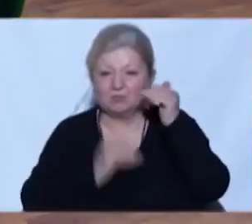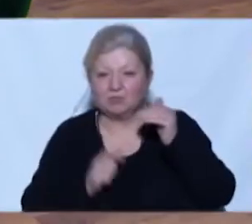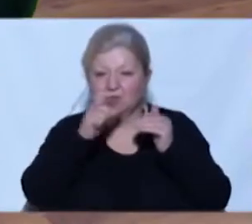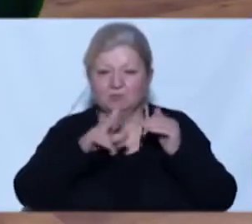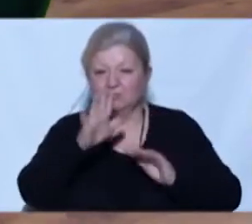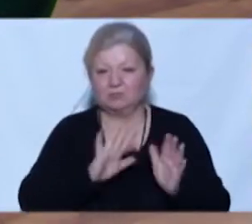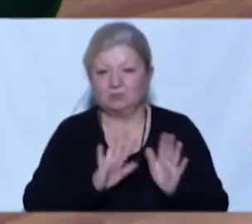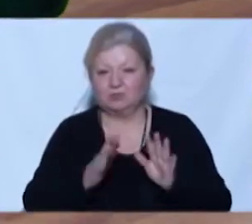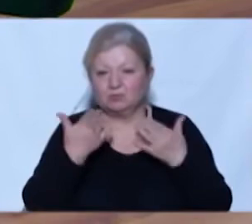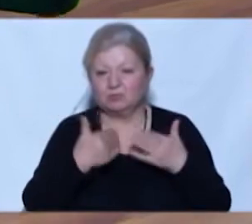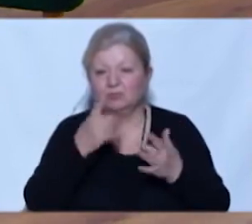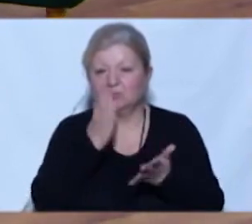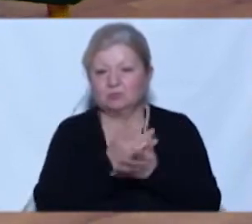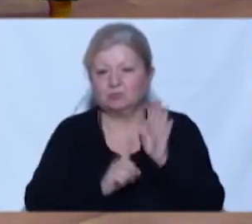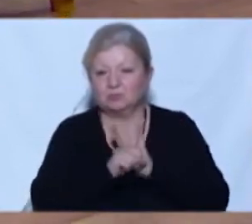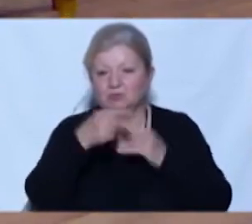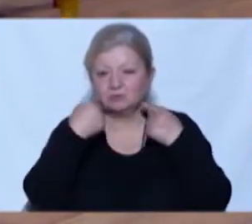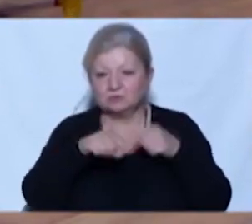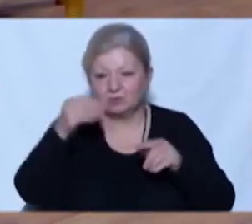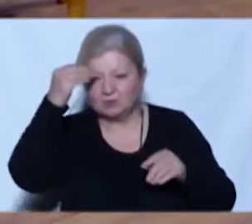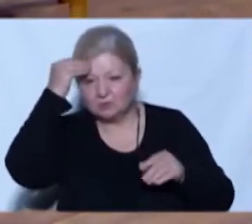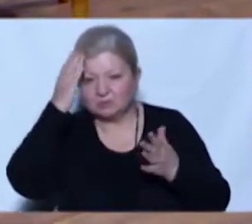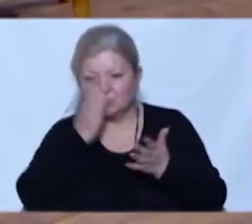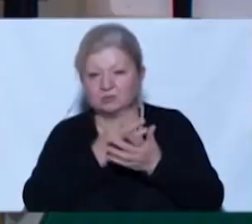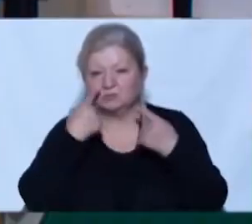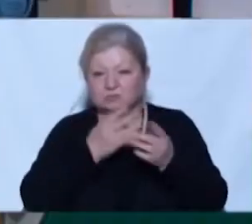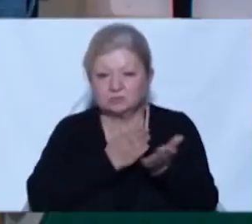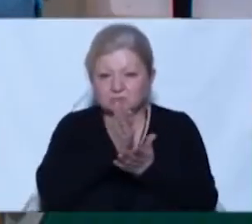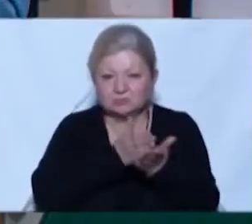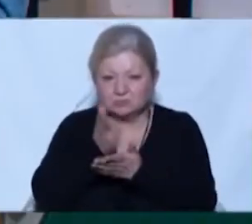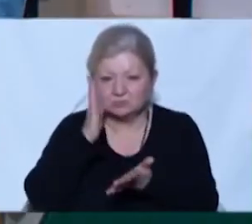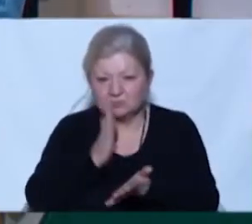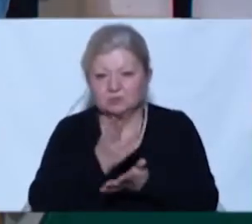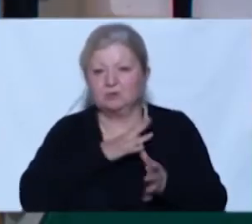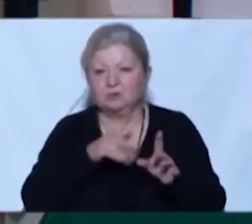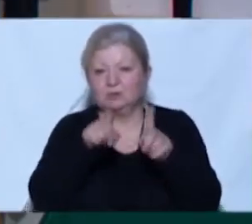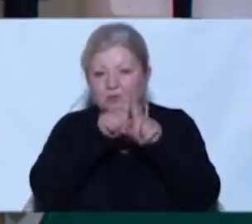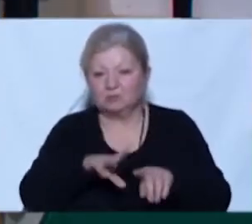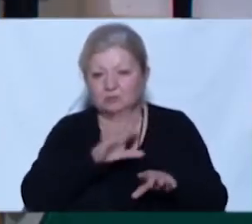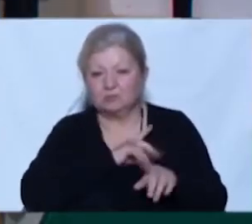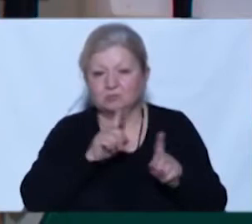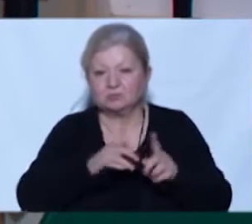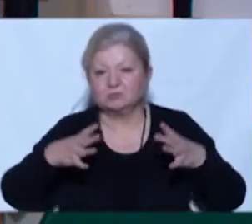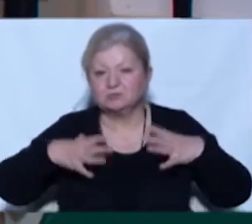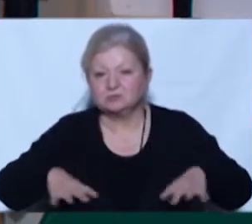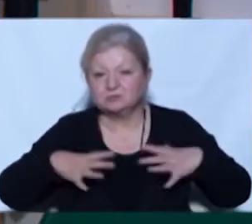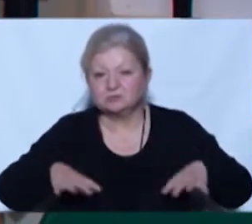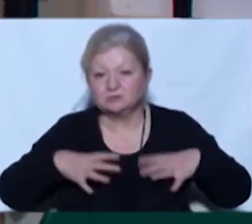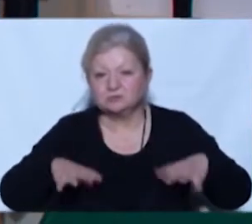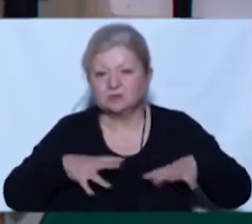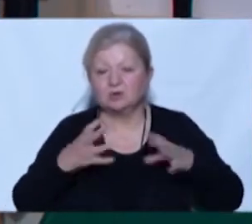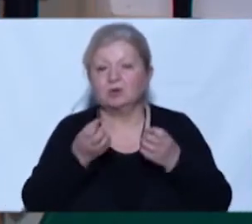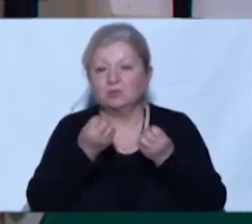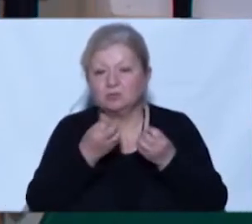სულ სხვანაირად აზროვნებდა, სულ სხვა შეხედულებები ჰქონდა, სულ სხვა მისწრაფებები ჰქონდა. Ამავდროულად ეს იყო ის, რამაც საქართველო კიდევ უფრო დააცილა